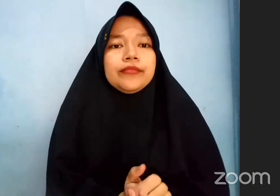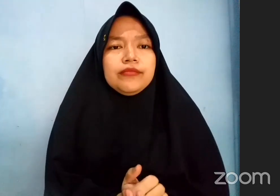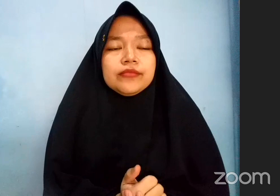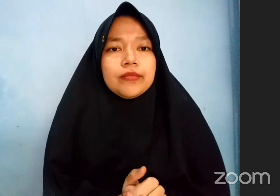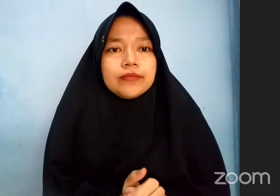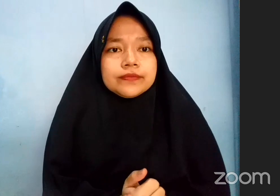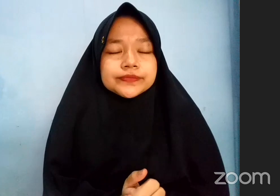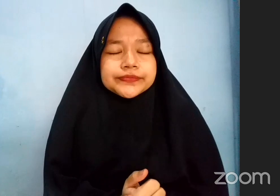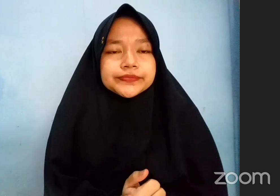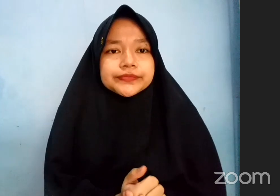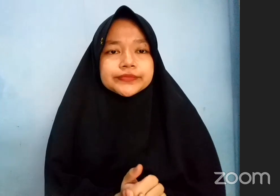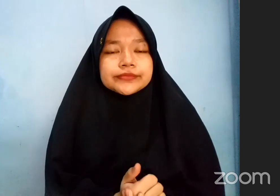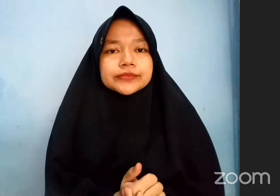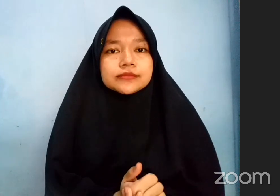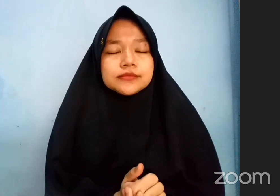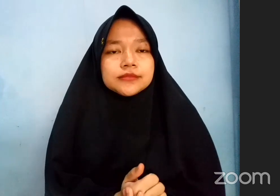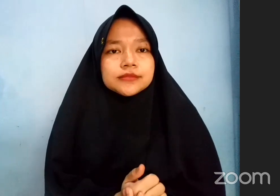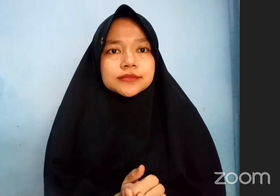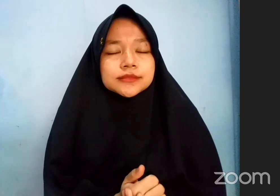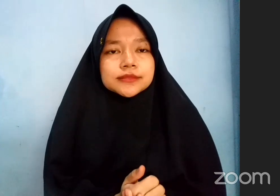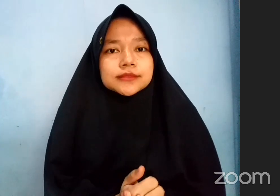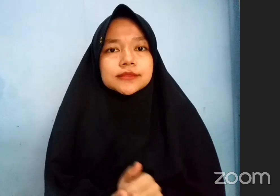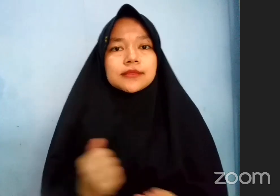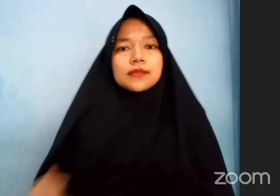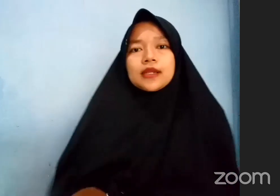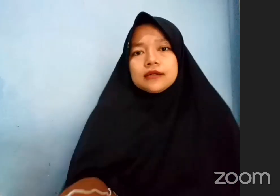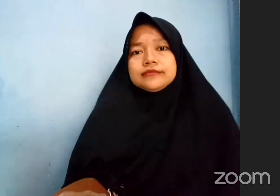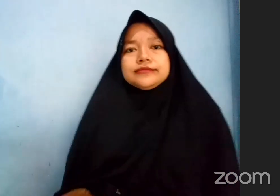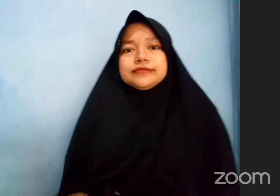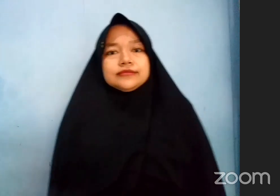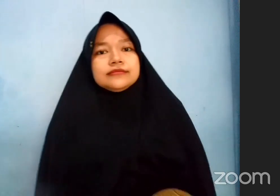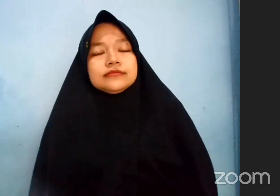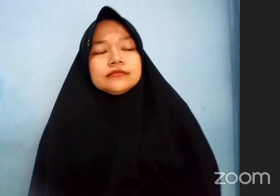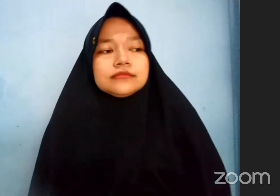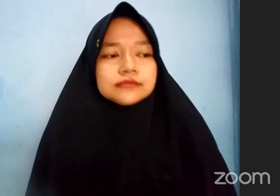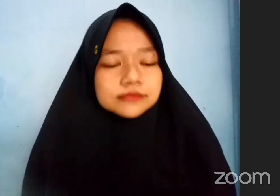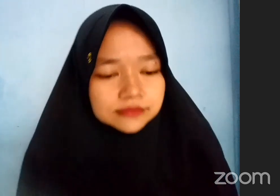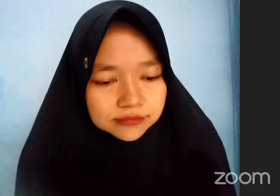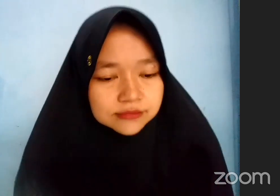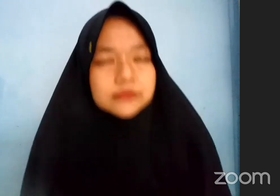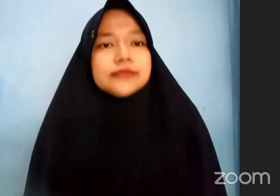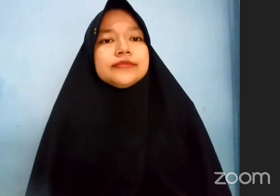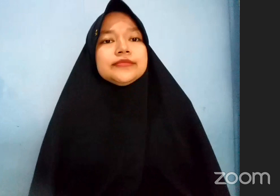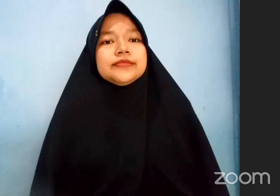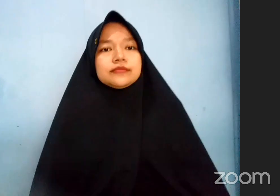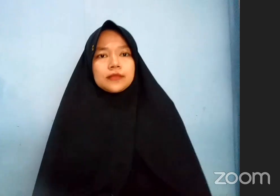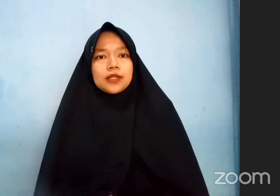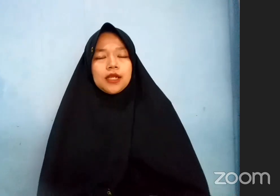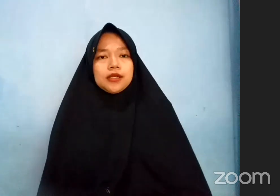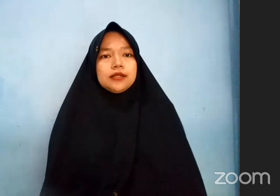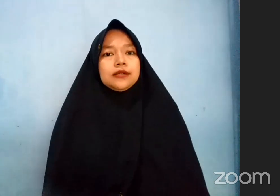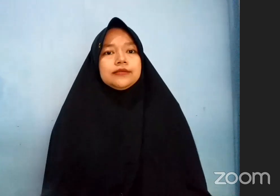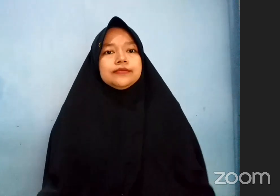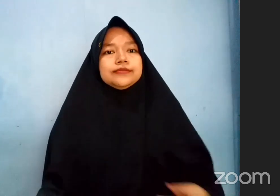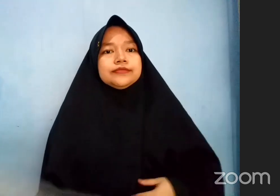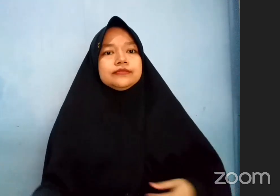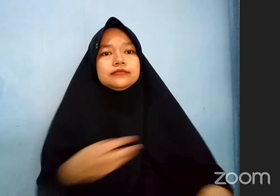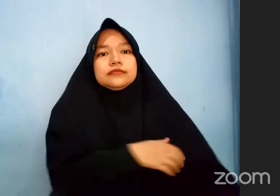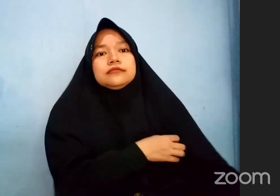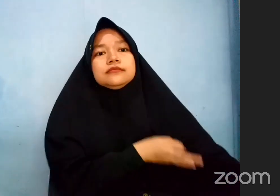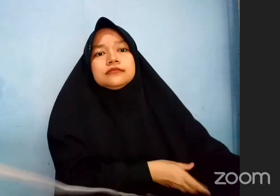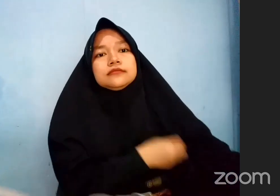jadi masalah jaringan gitu ya jaringan gitu ya Jadi kalau misalnya ada radio yang itu kan kalau radio insyaallah Hai